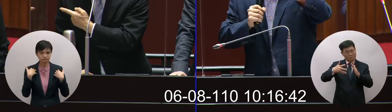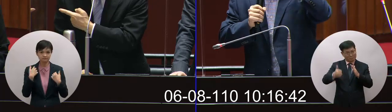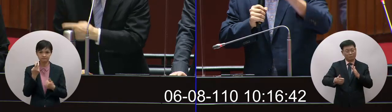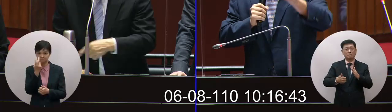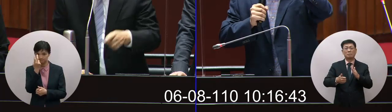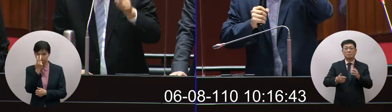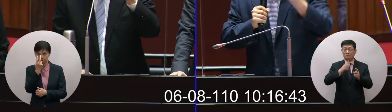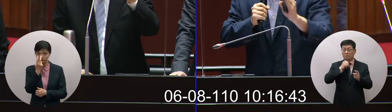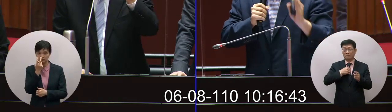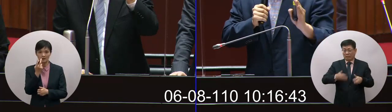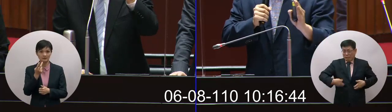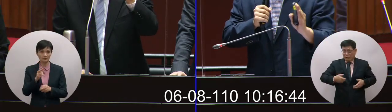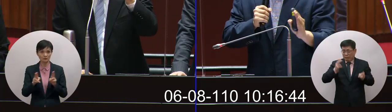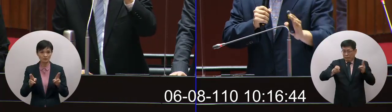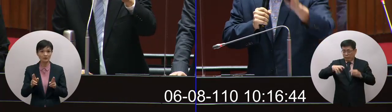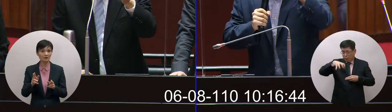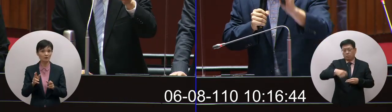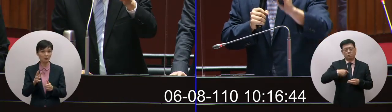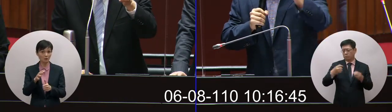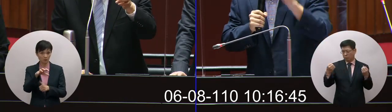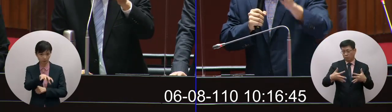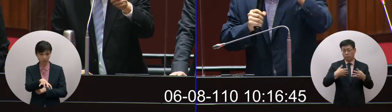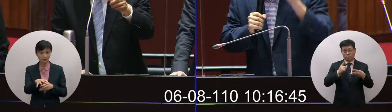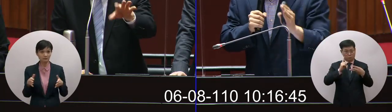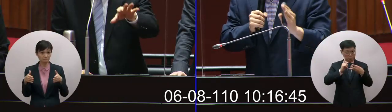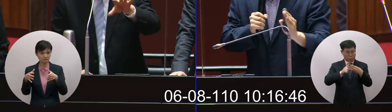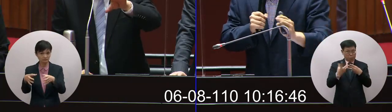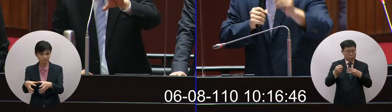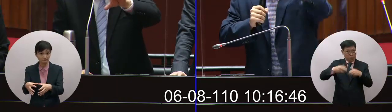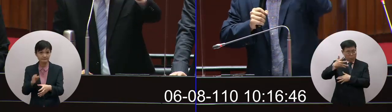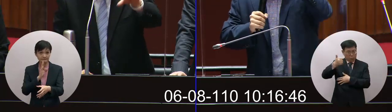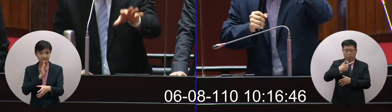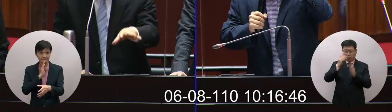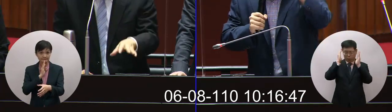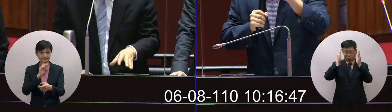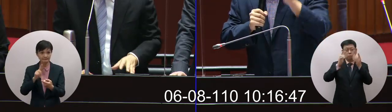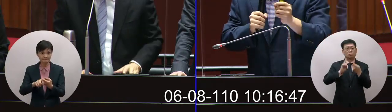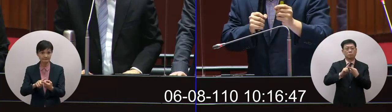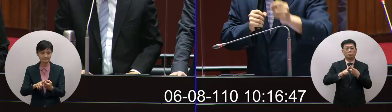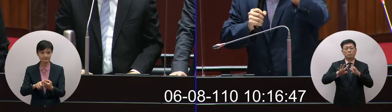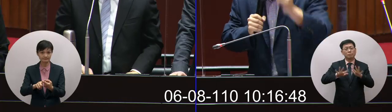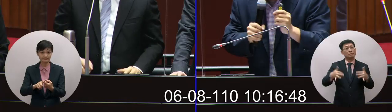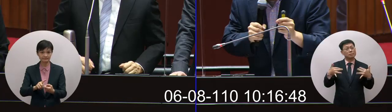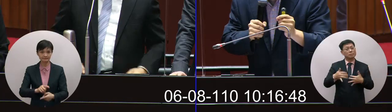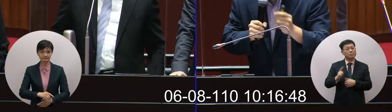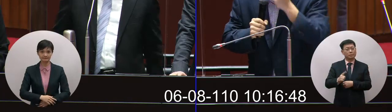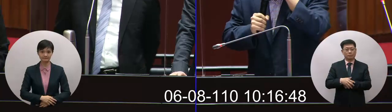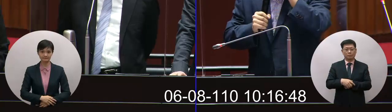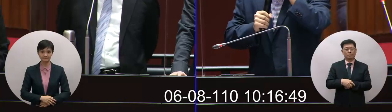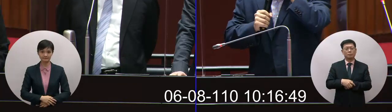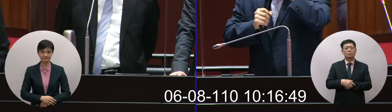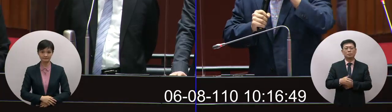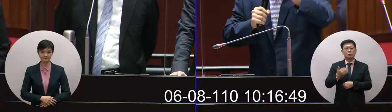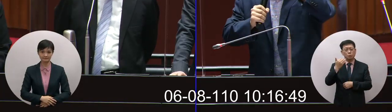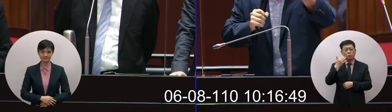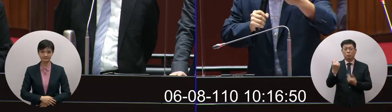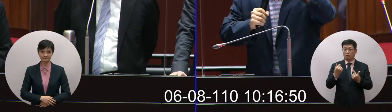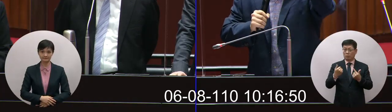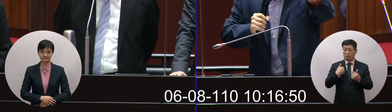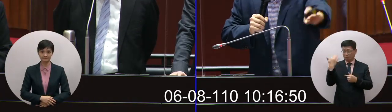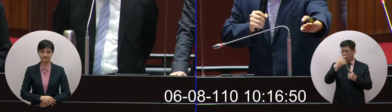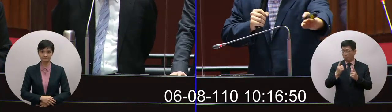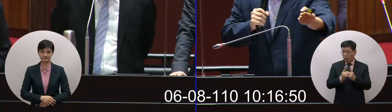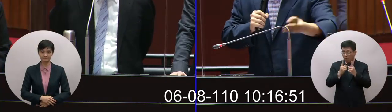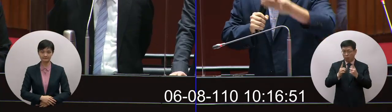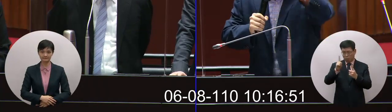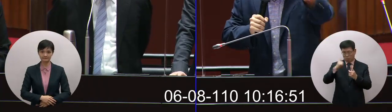急指挥所就无问题吼。这王必胜执行长嘛，真认真。 啊， 即马就是讲阿拜吼，因为即马